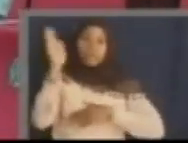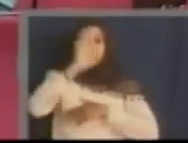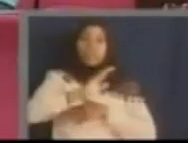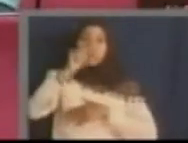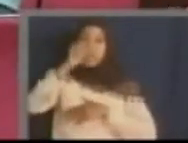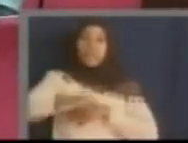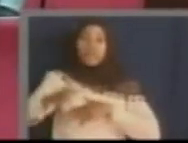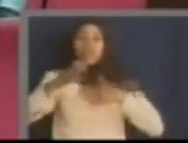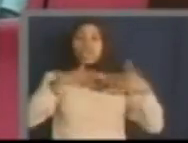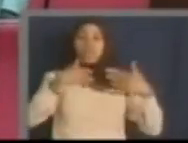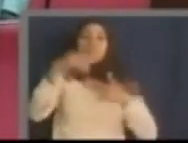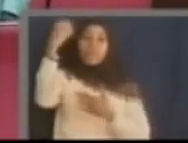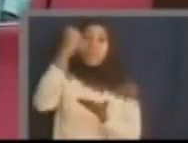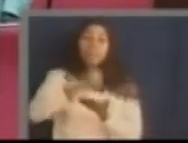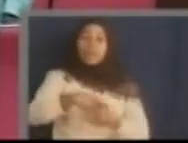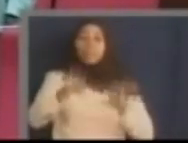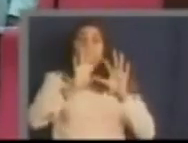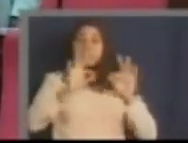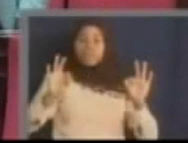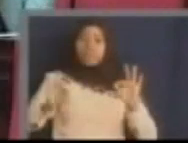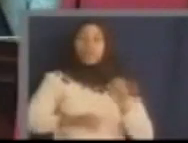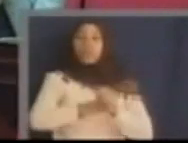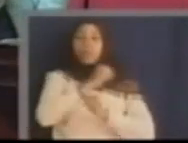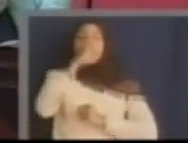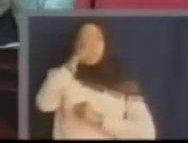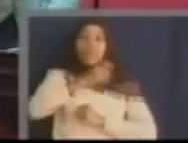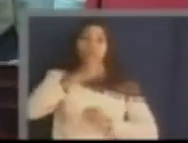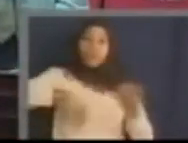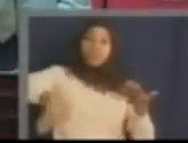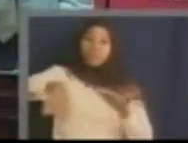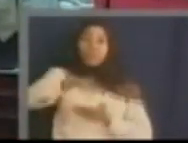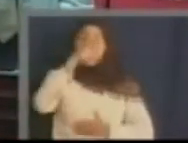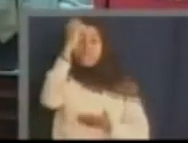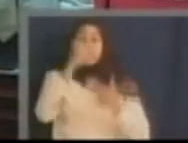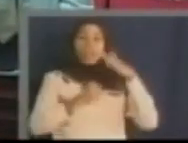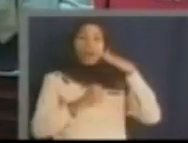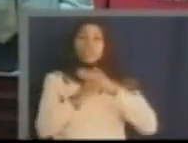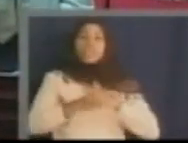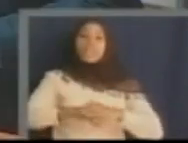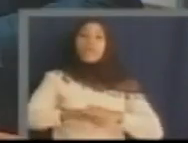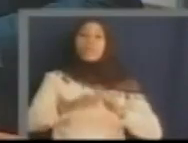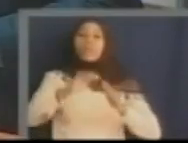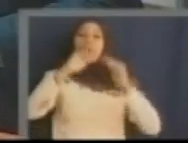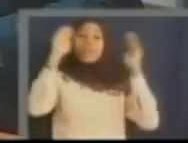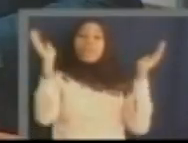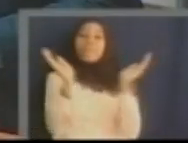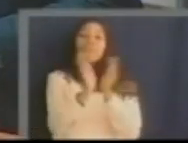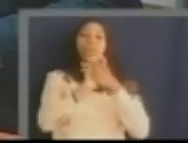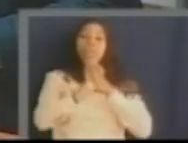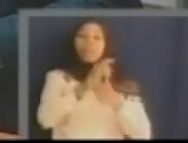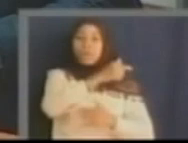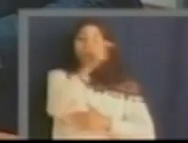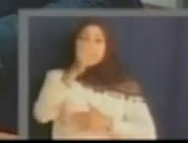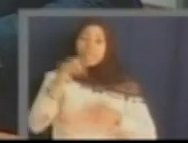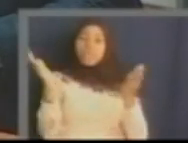maamuzi sahihi kwa manufaa ya watu wote na ustawi wa Jamhuri ya Muungano wa Tanzania. Tunakuomba tunapotoka